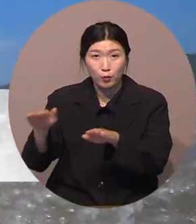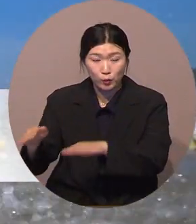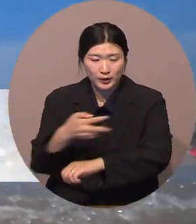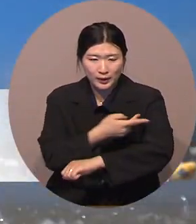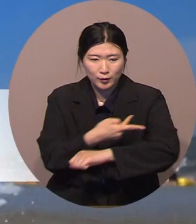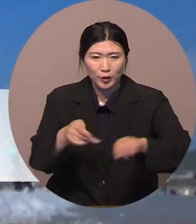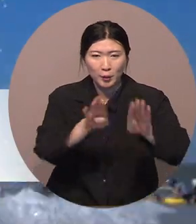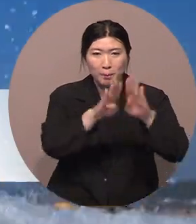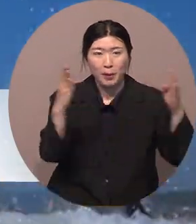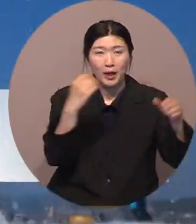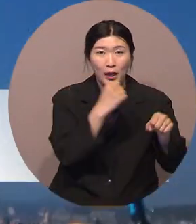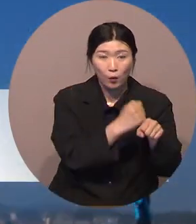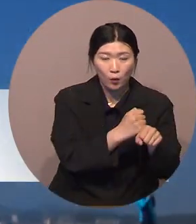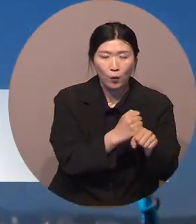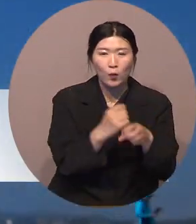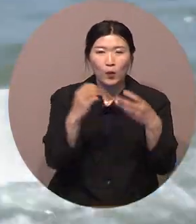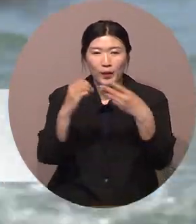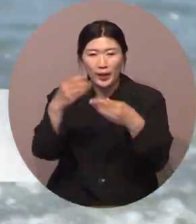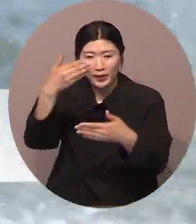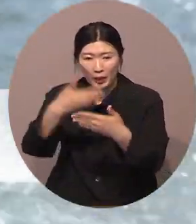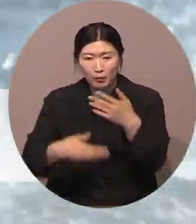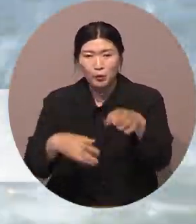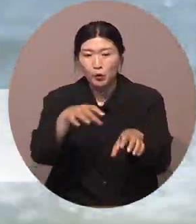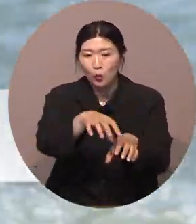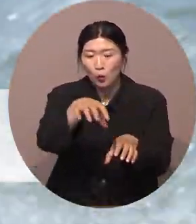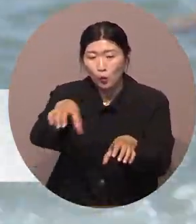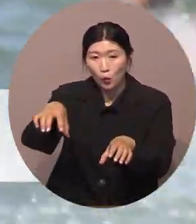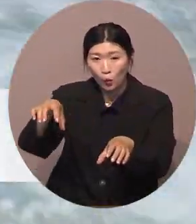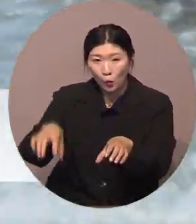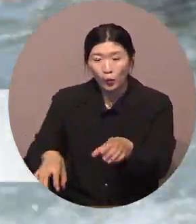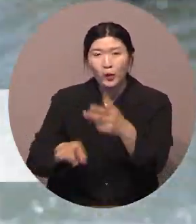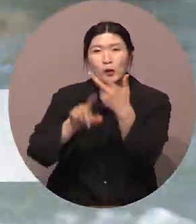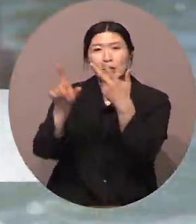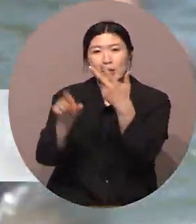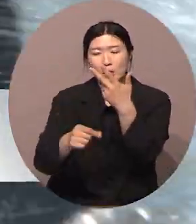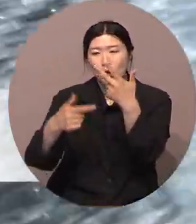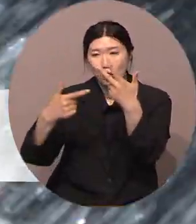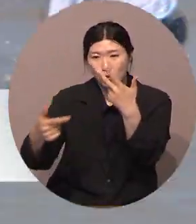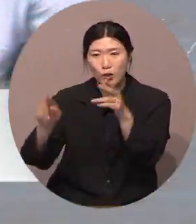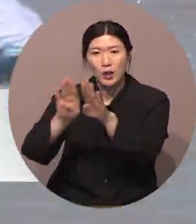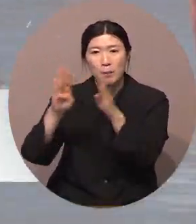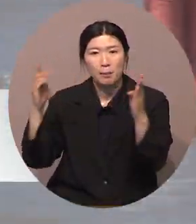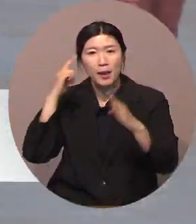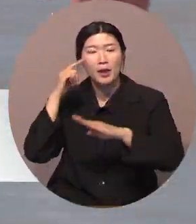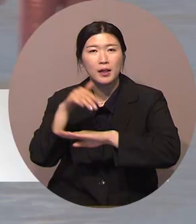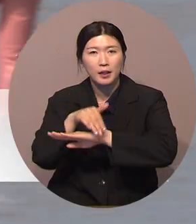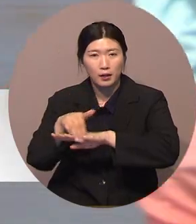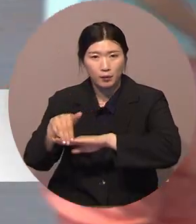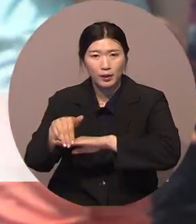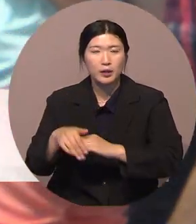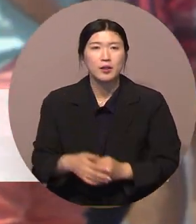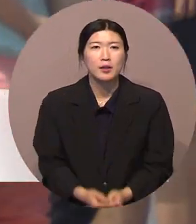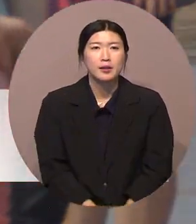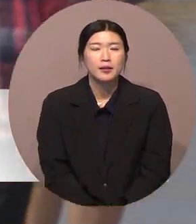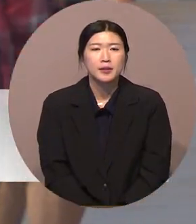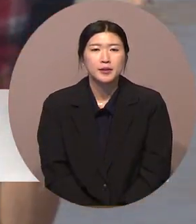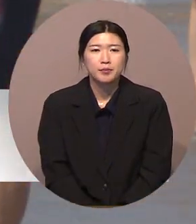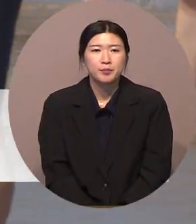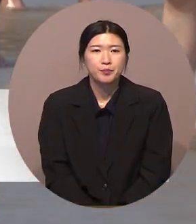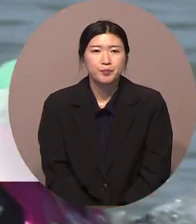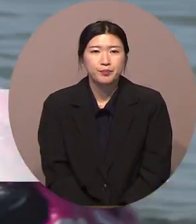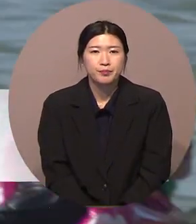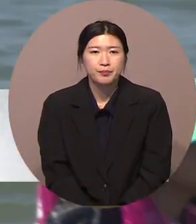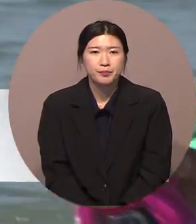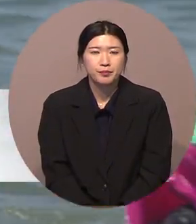예정이고 태안지역 나머지 26개 수장은 다음 달 6일에 일제의 문을 열 예정입니다